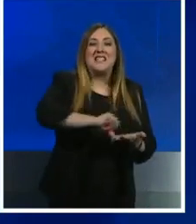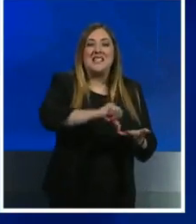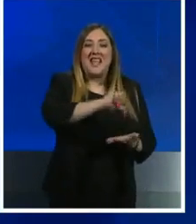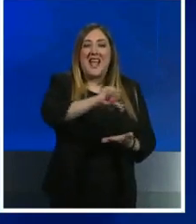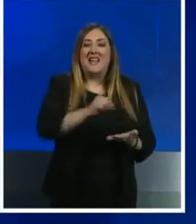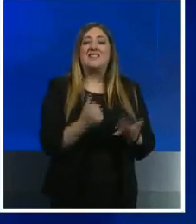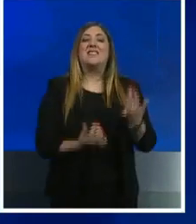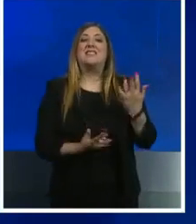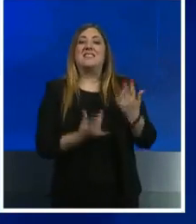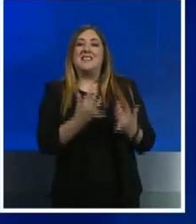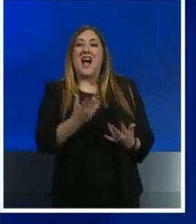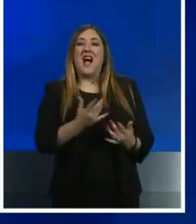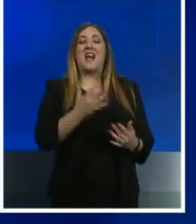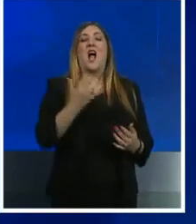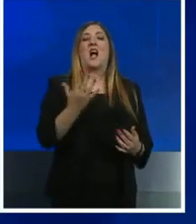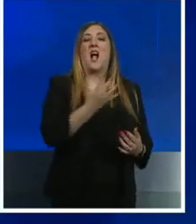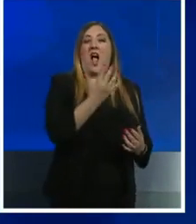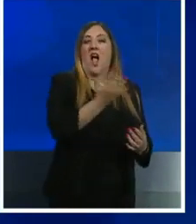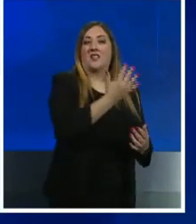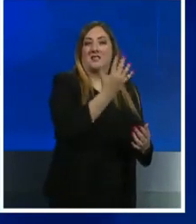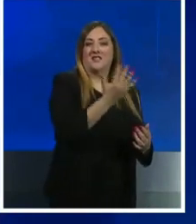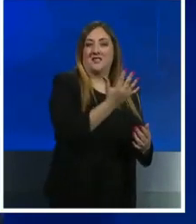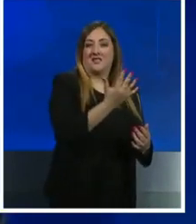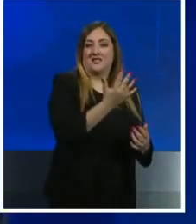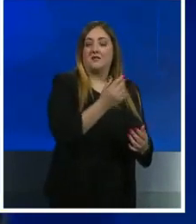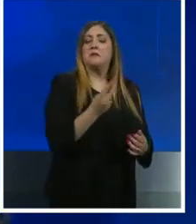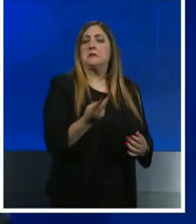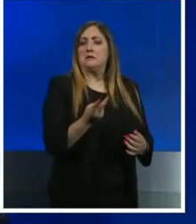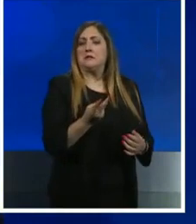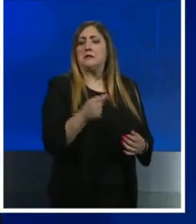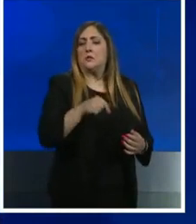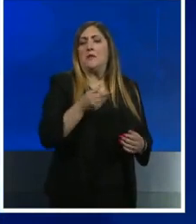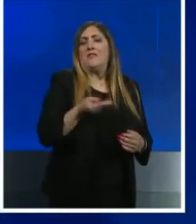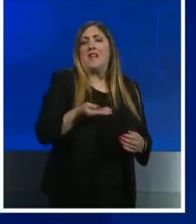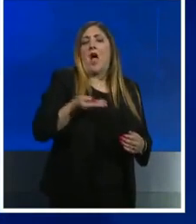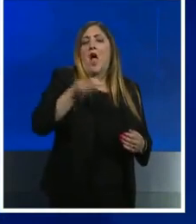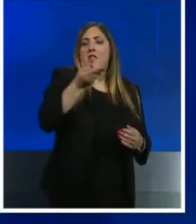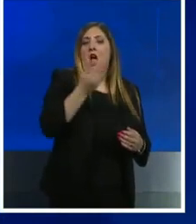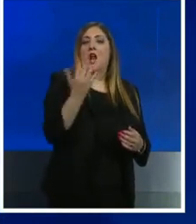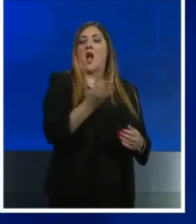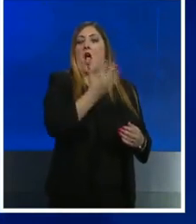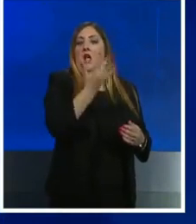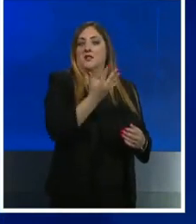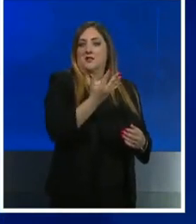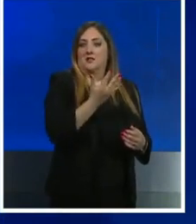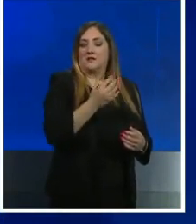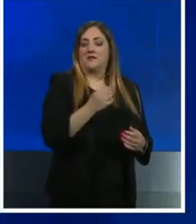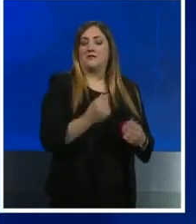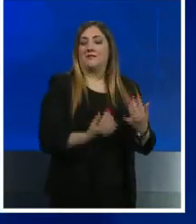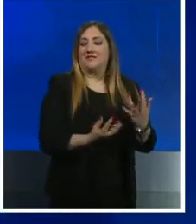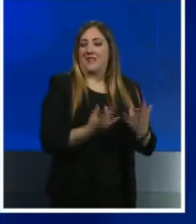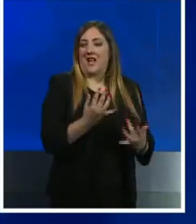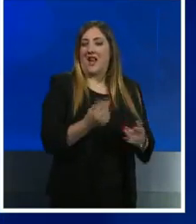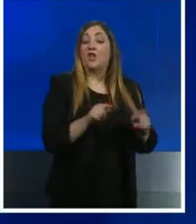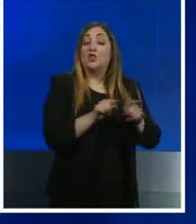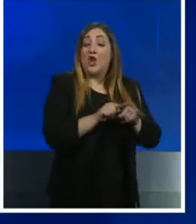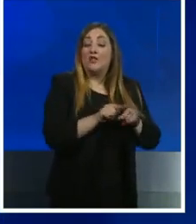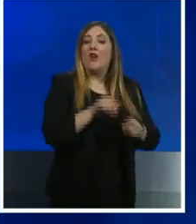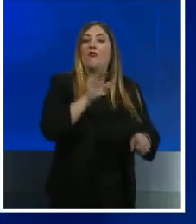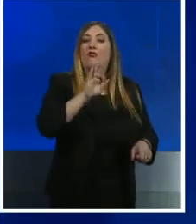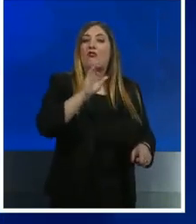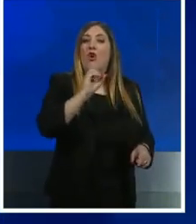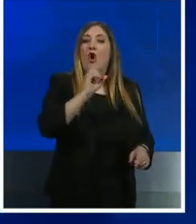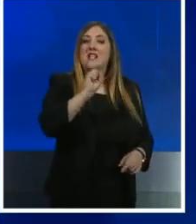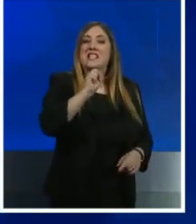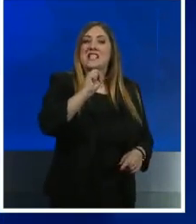minn fossils fuels, jifri minn żjut, u llum il-ġurnata qegħdin daqsxejn aħjar bil-gass għal